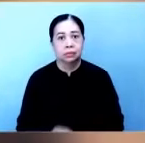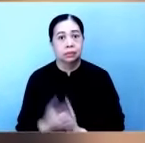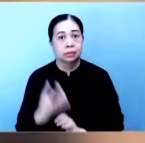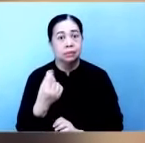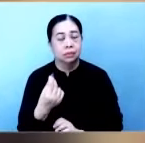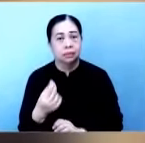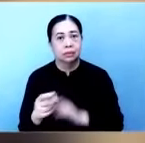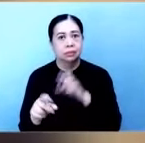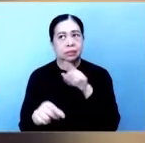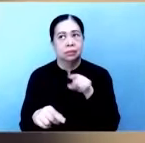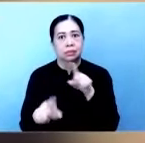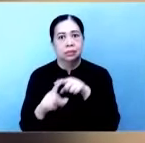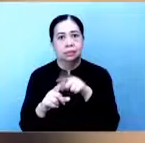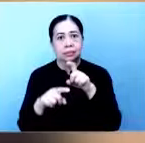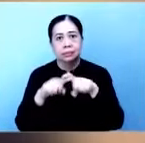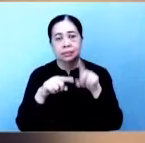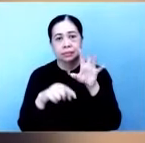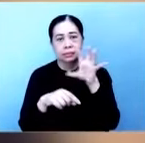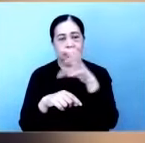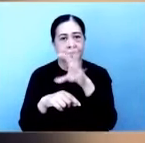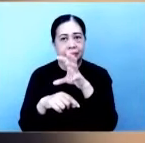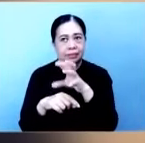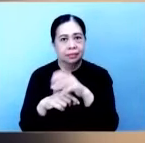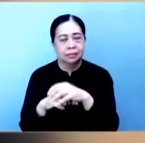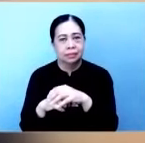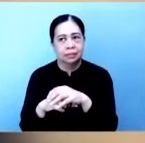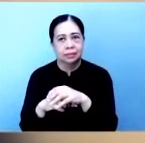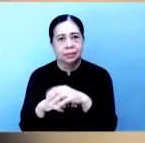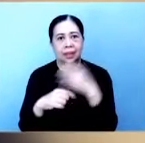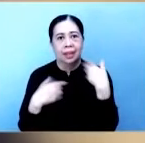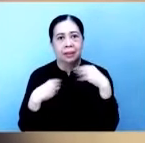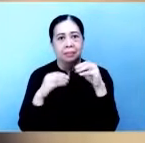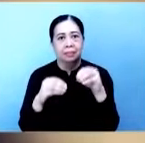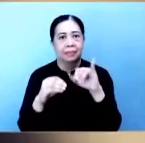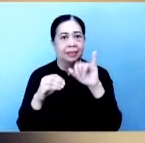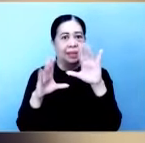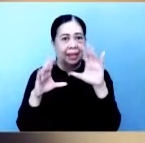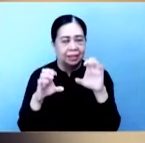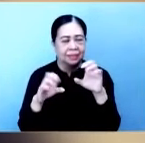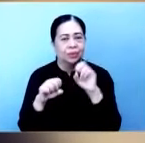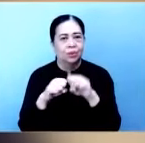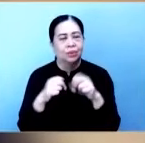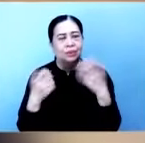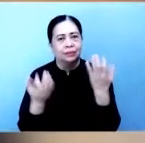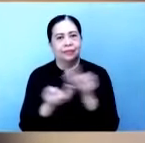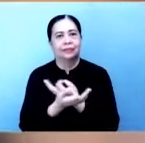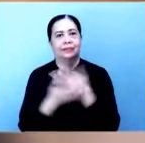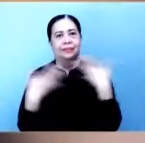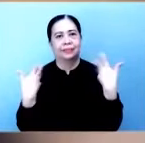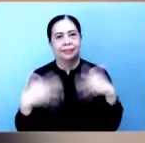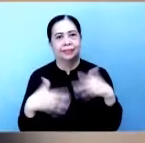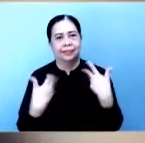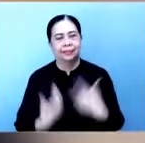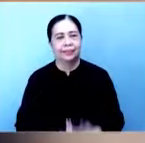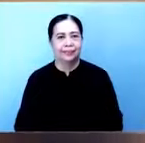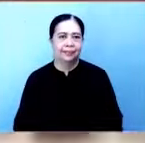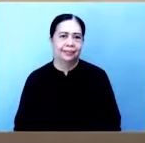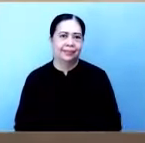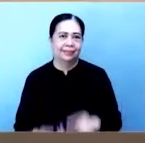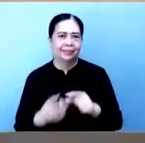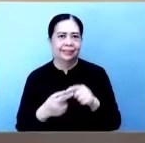aircon, ay yung electric fan nung improvised na ano, yung may yellow. Para mapresko-preskoan po kami, lalo na sila sa